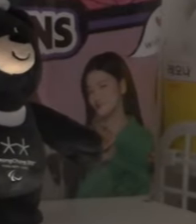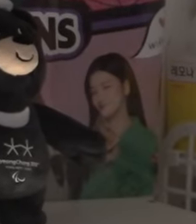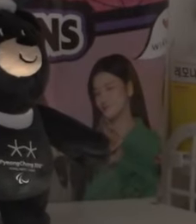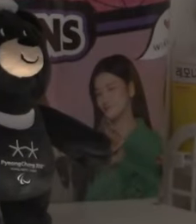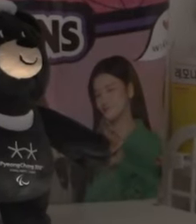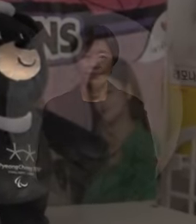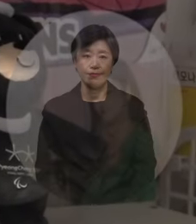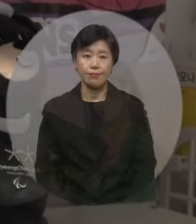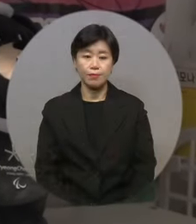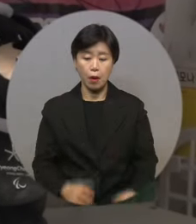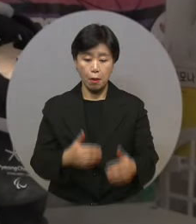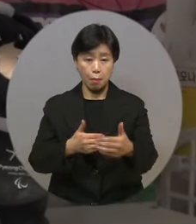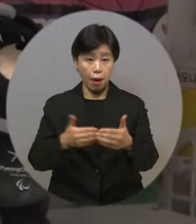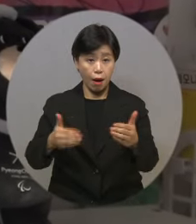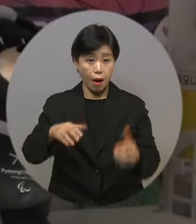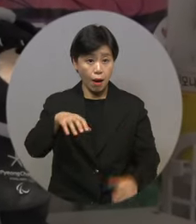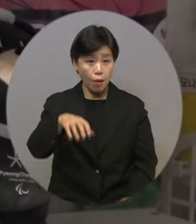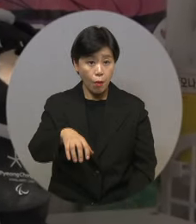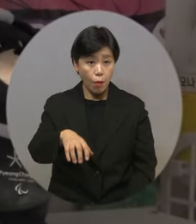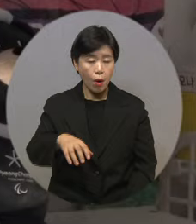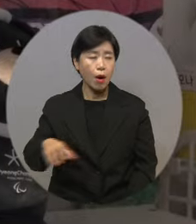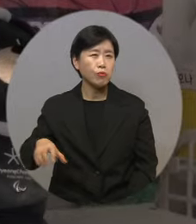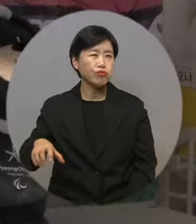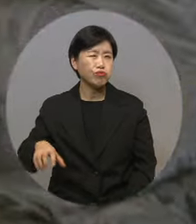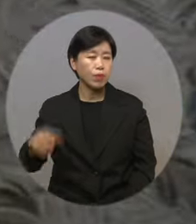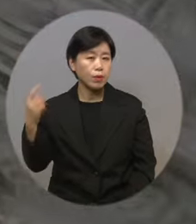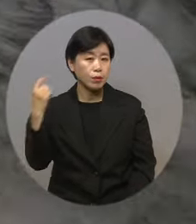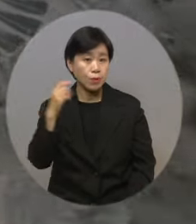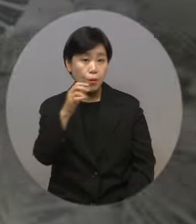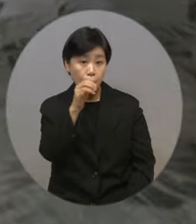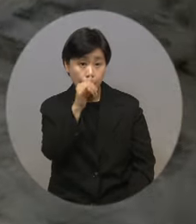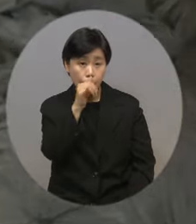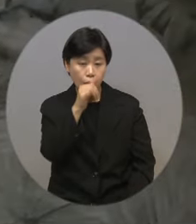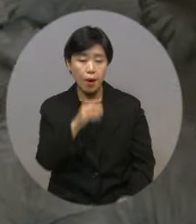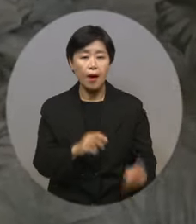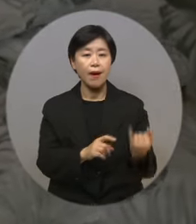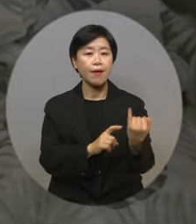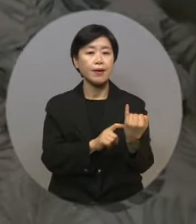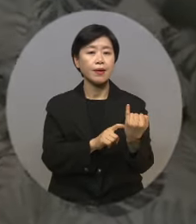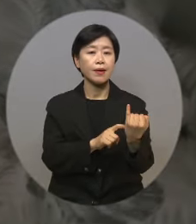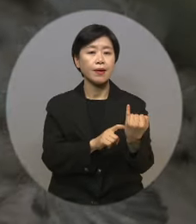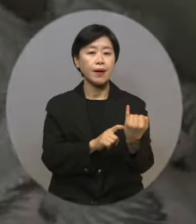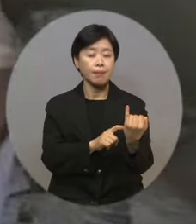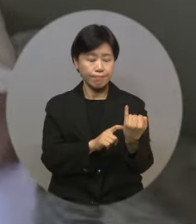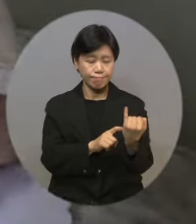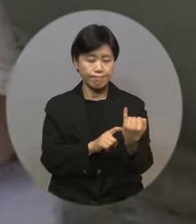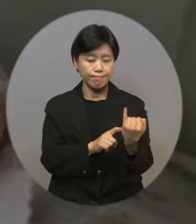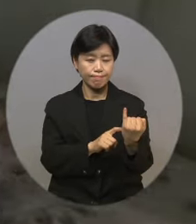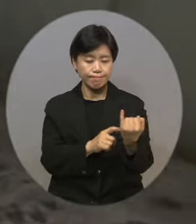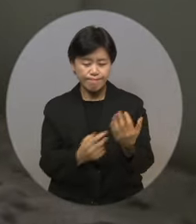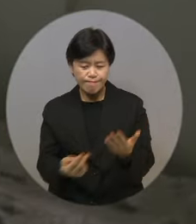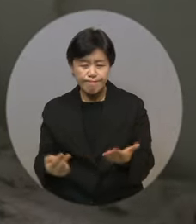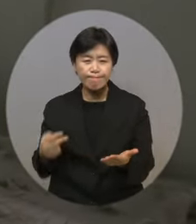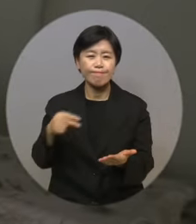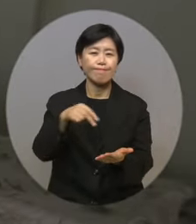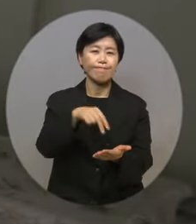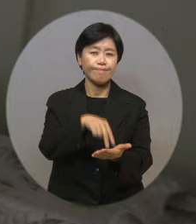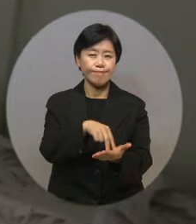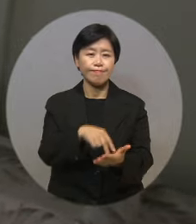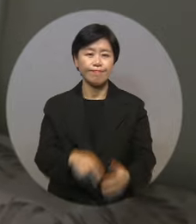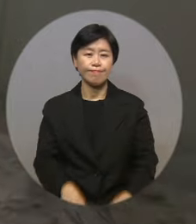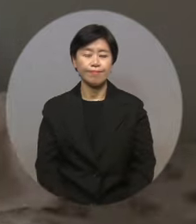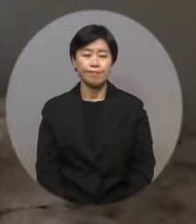조용한 방 가득 알람이 울리고 지연 씨는 익숙한 듯 바로 침대에서 일어납니다.